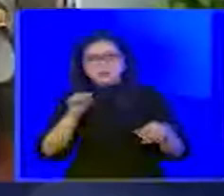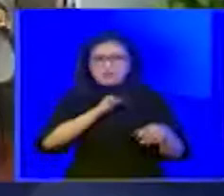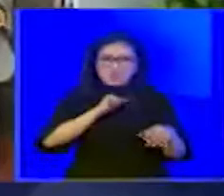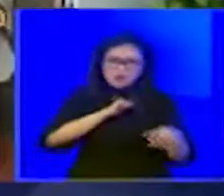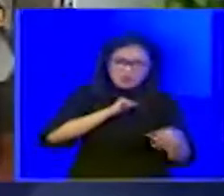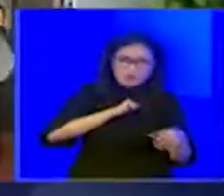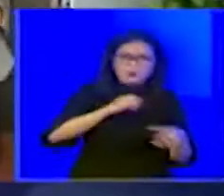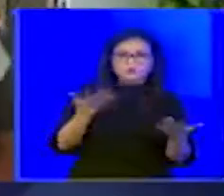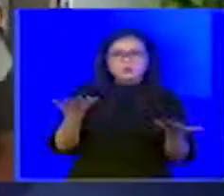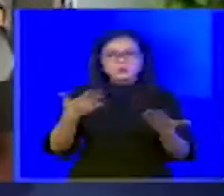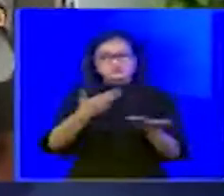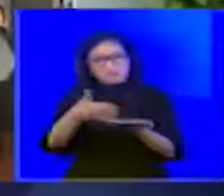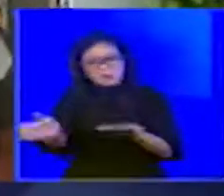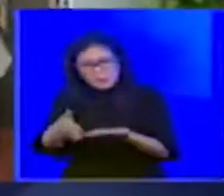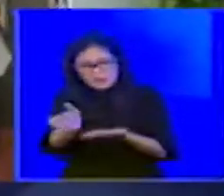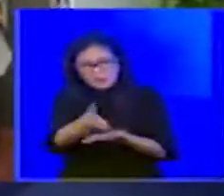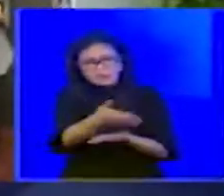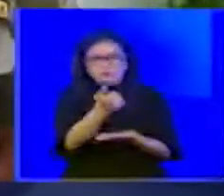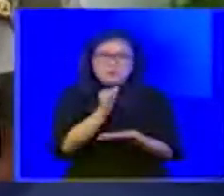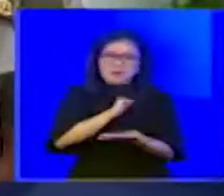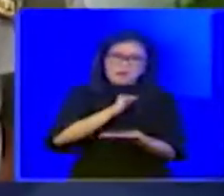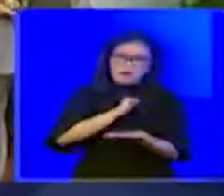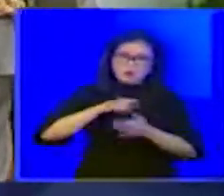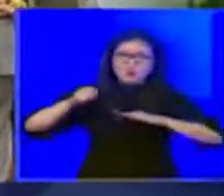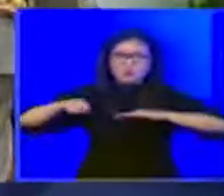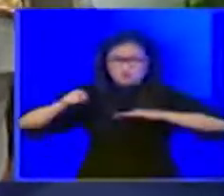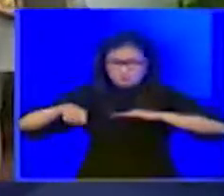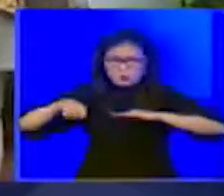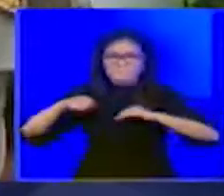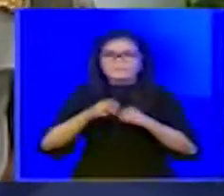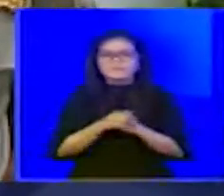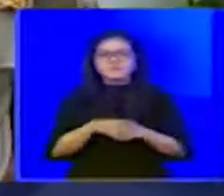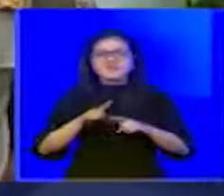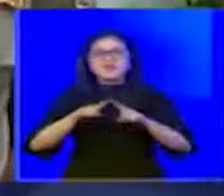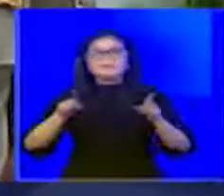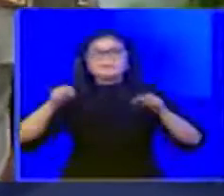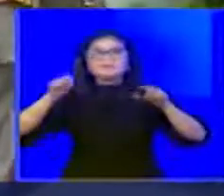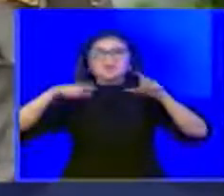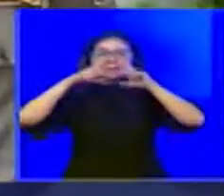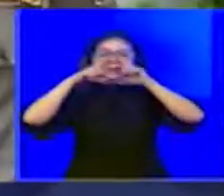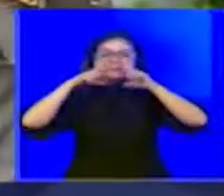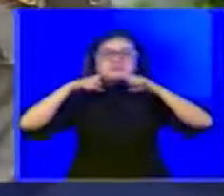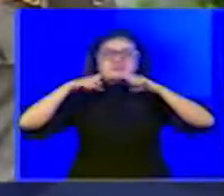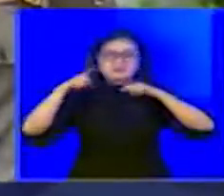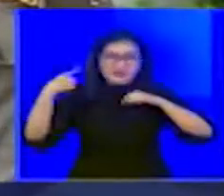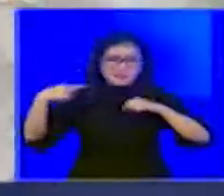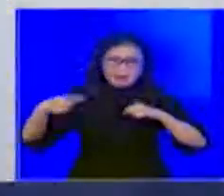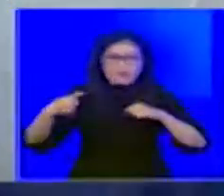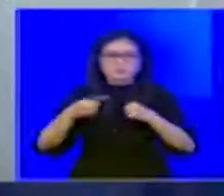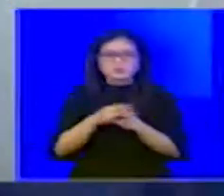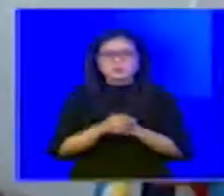Takut nyapu, takut ditindak secara administrasi. Mungkin itu. Apa sanksi diberikan kepada pelanggar,